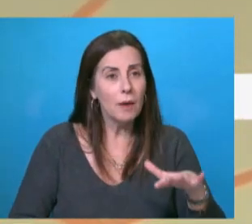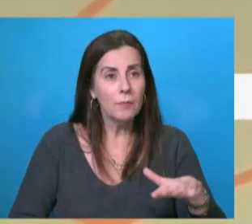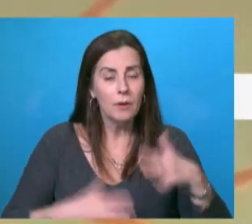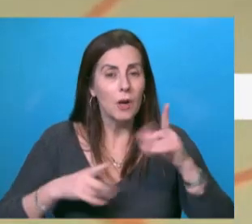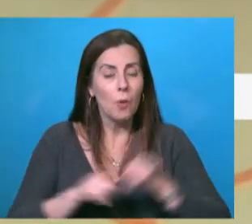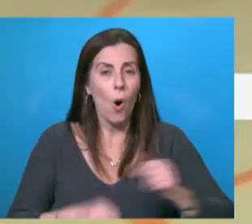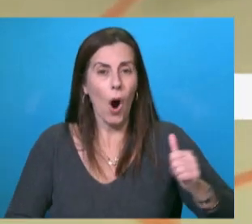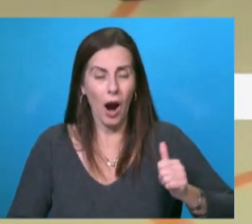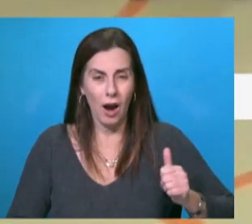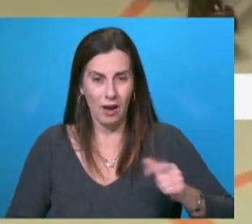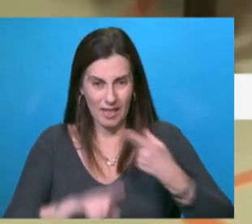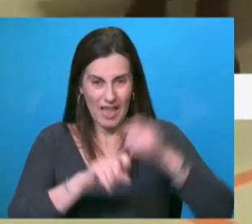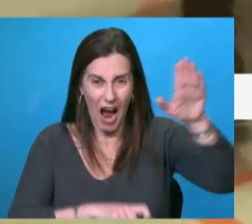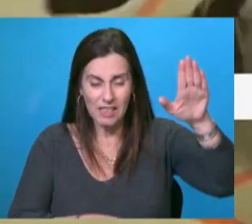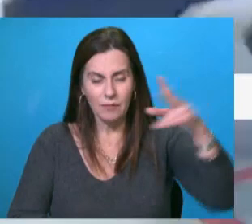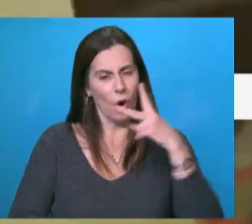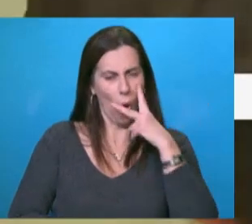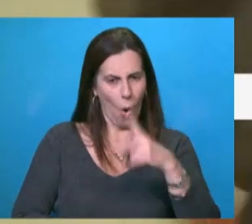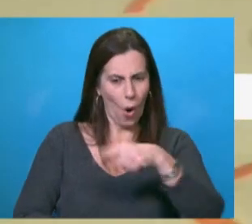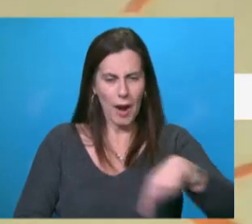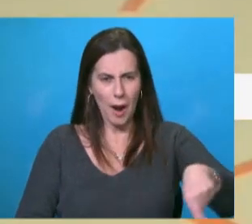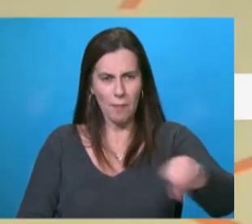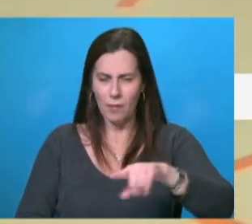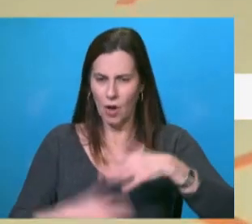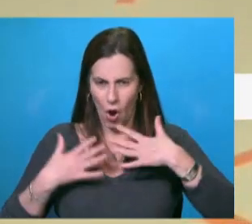אס-אס, עומדים וצופים בחבריהם, לבושים במדי